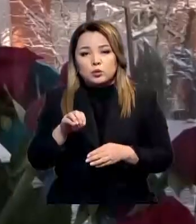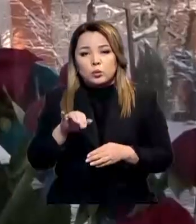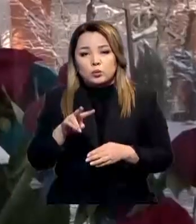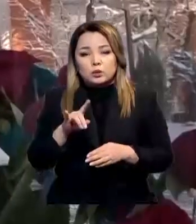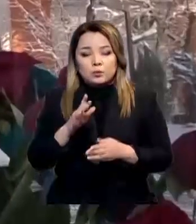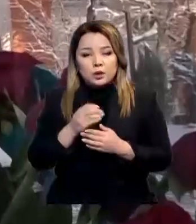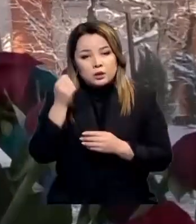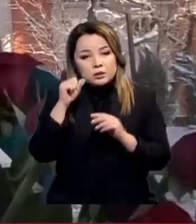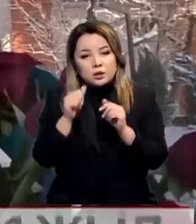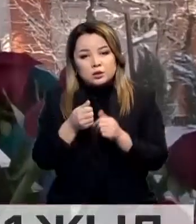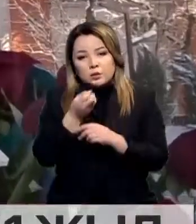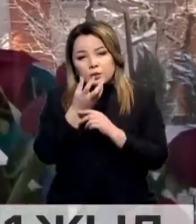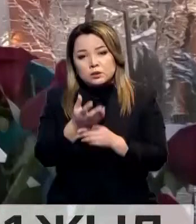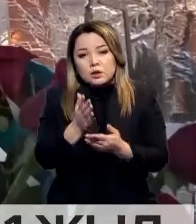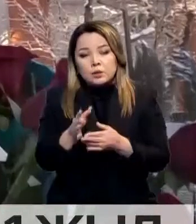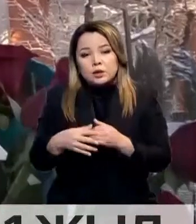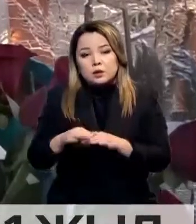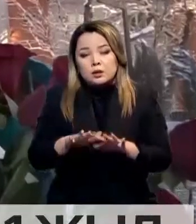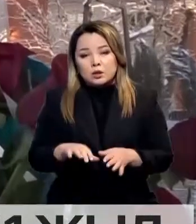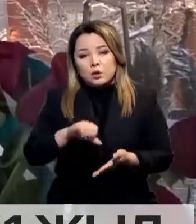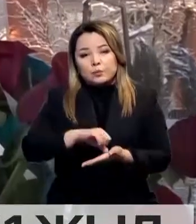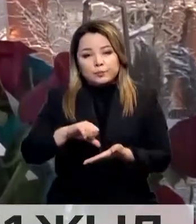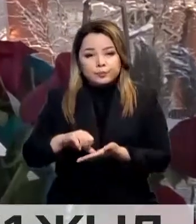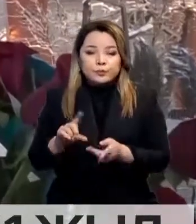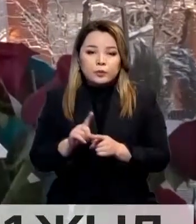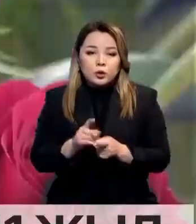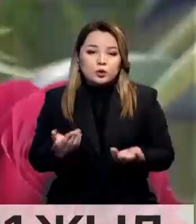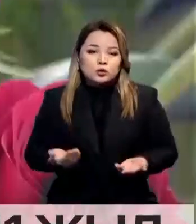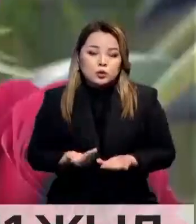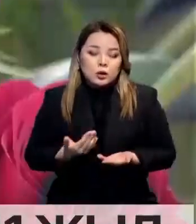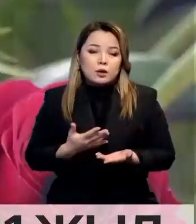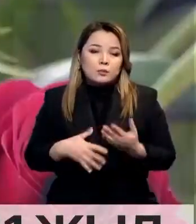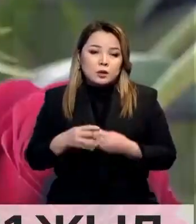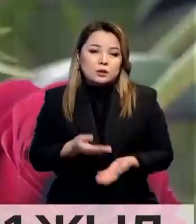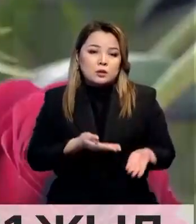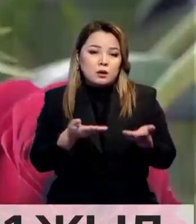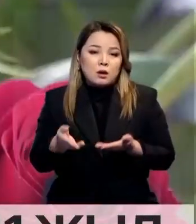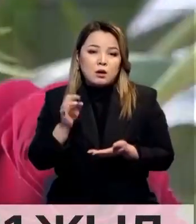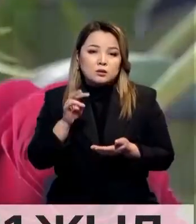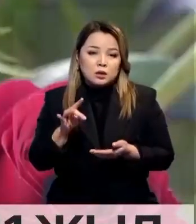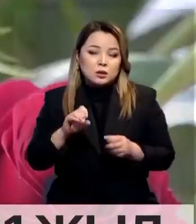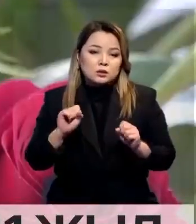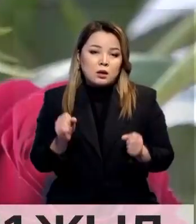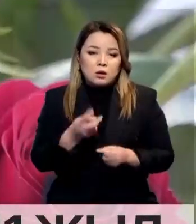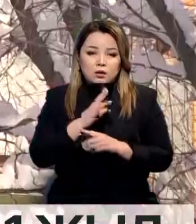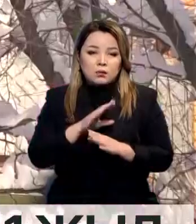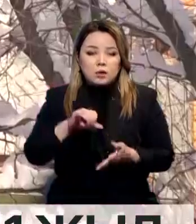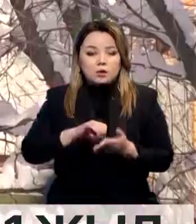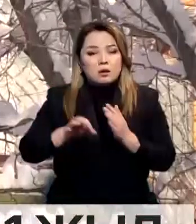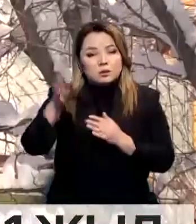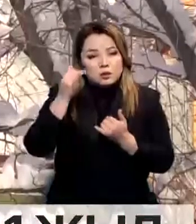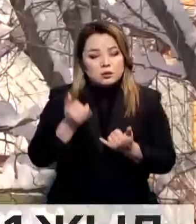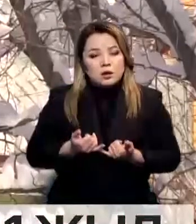ескерткішіне гүл қойылды. Шараға өңірдің зиялы қауым өкілдері және тұрғындар қатысты. Қаңтардың сарайына қарамастан туғанына еске